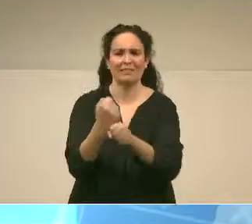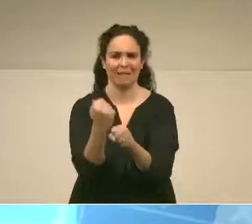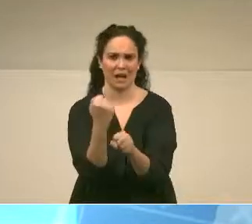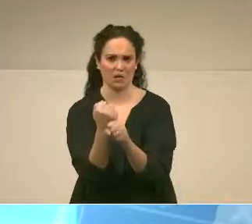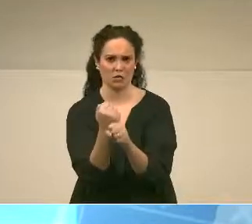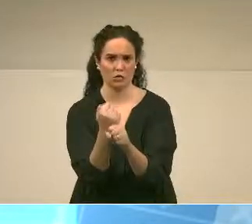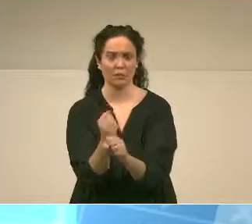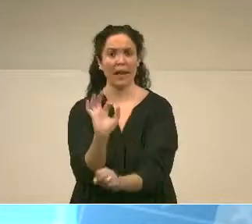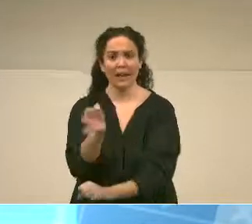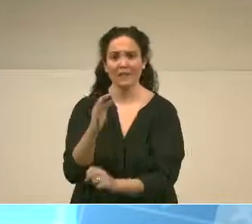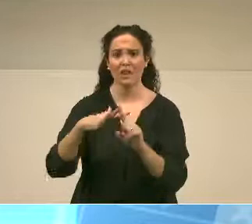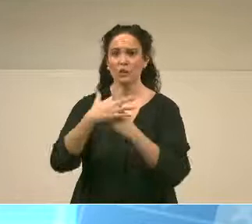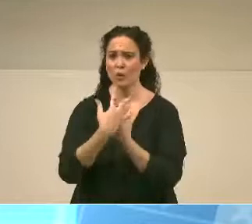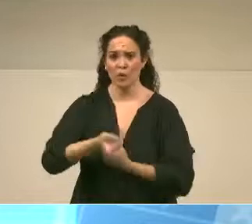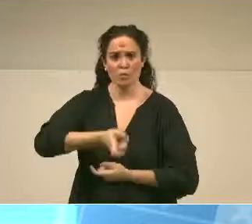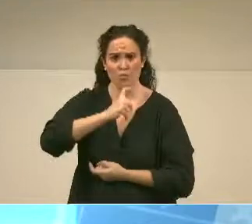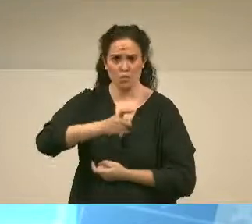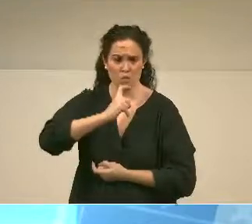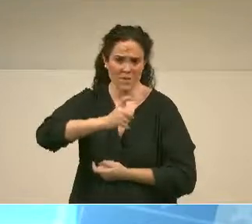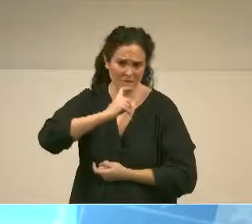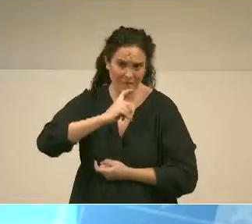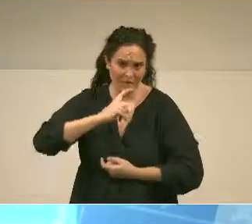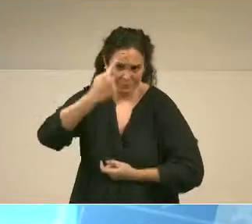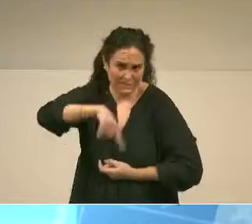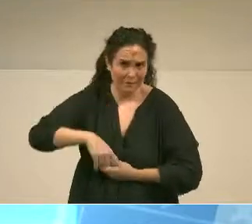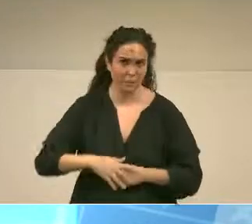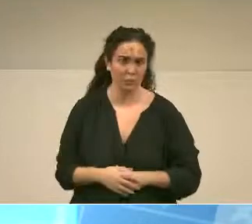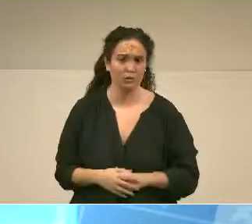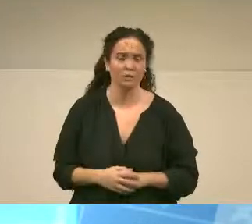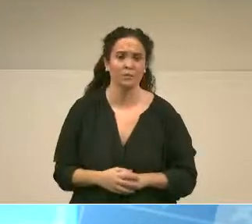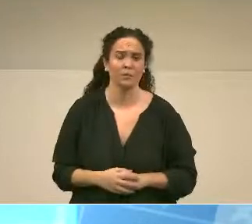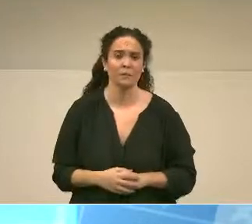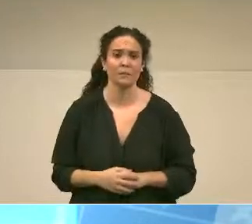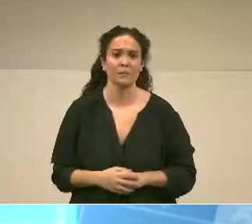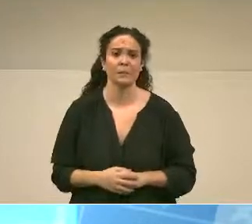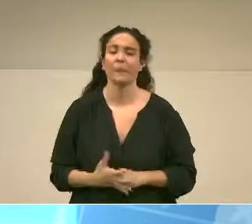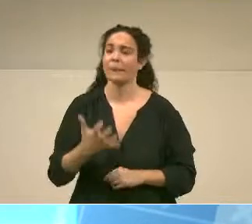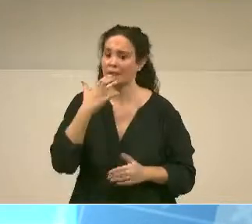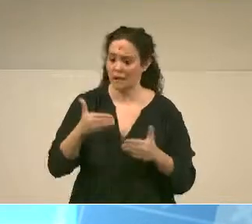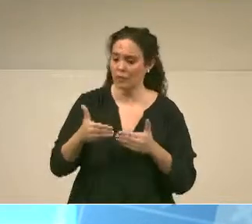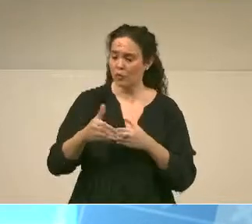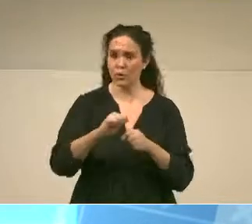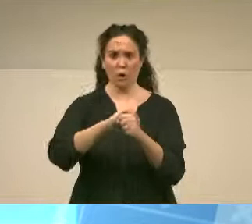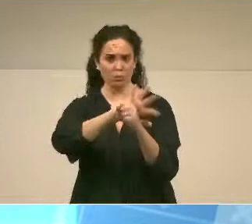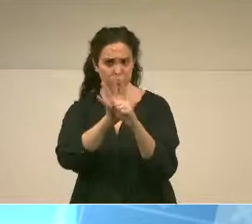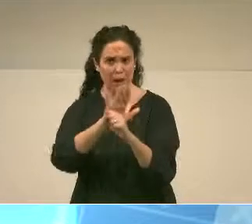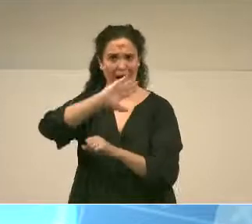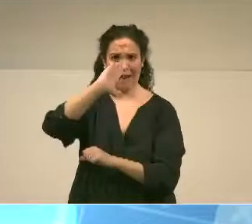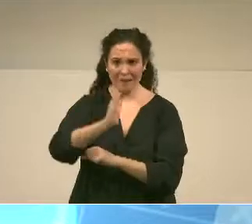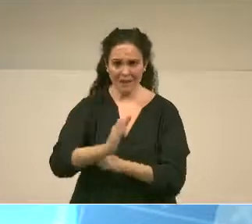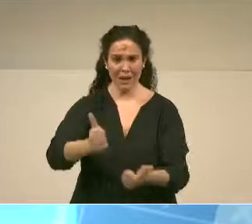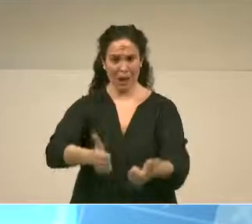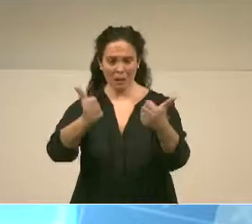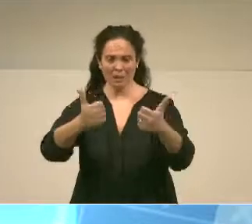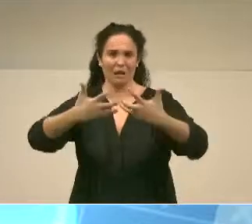egoera komplikatua dela jakinikan. Eta pandemiak gehiago eragiten duen neurrian